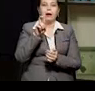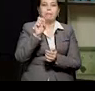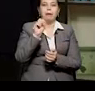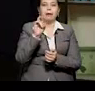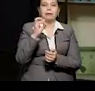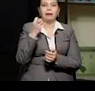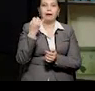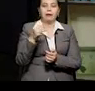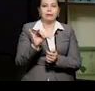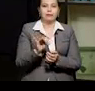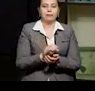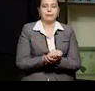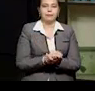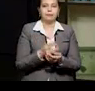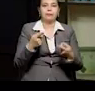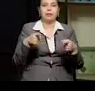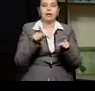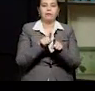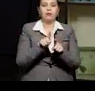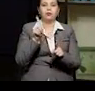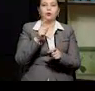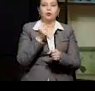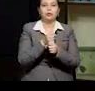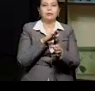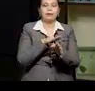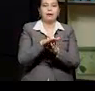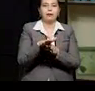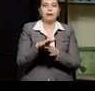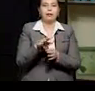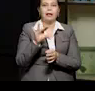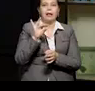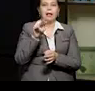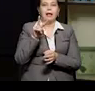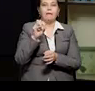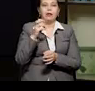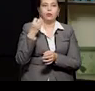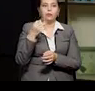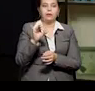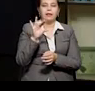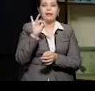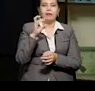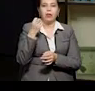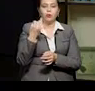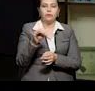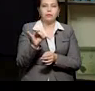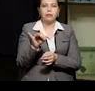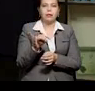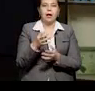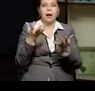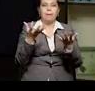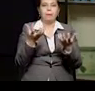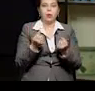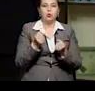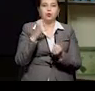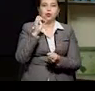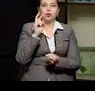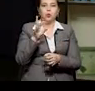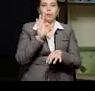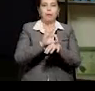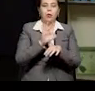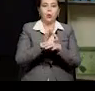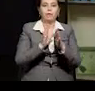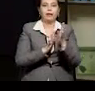бактериальные. Так вот, что же сделал Ивановский? Ивановский получил сок